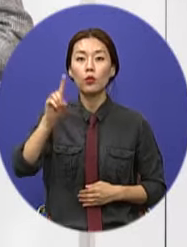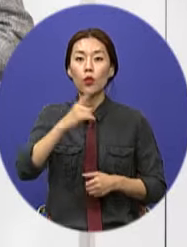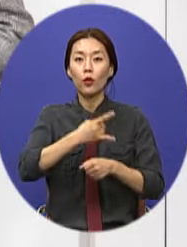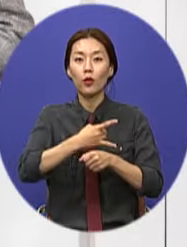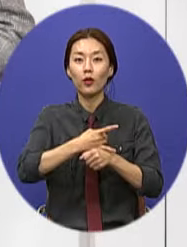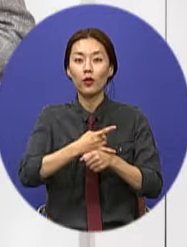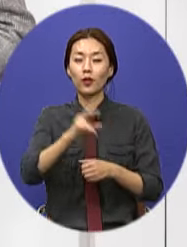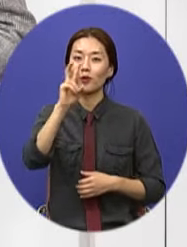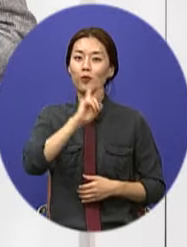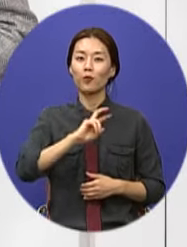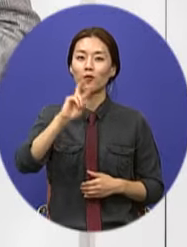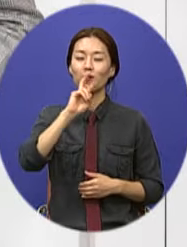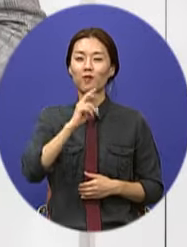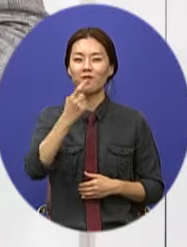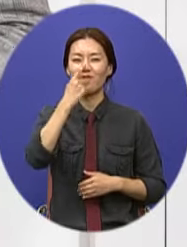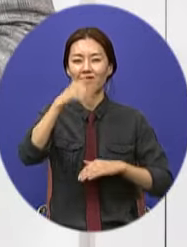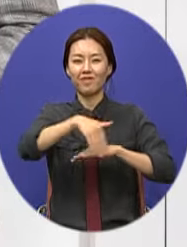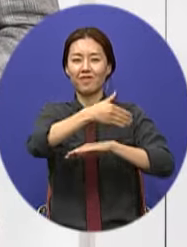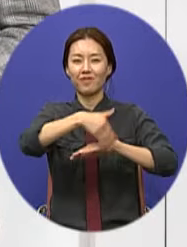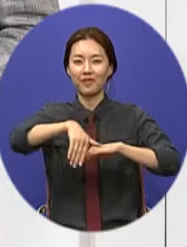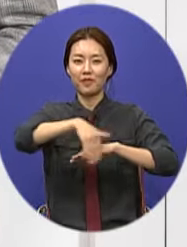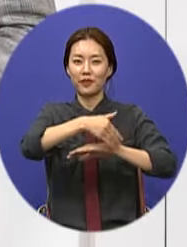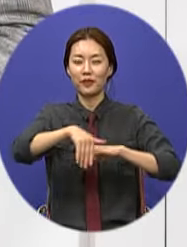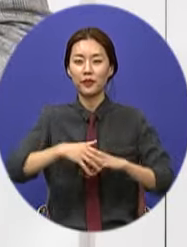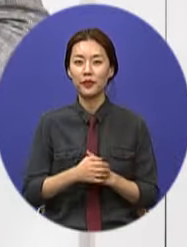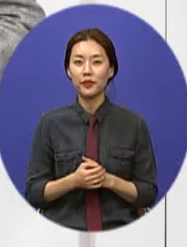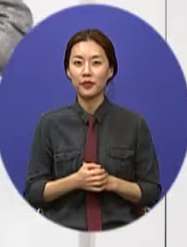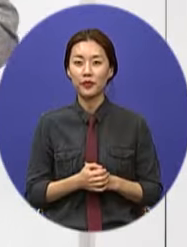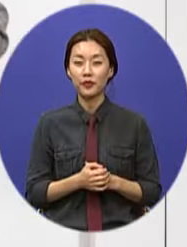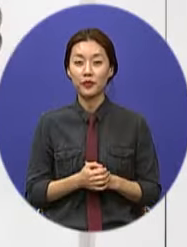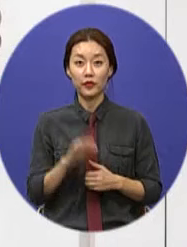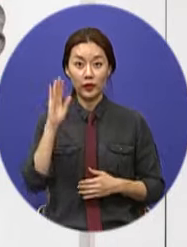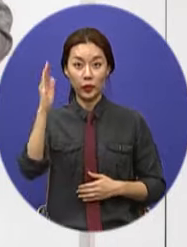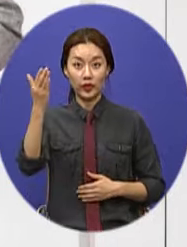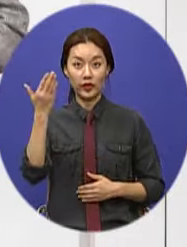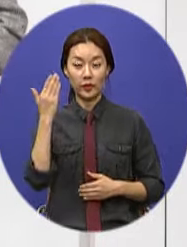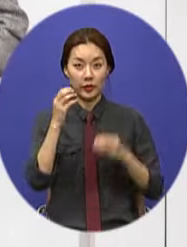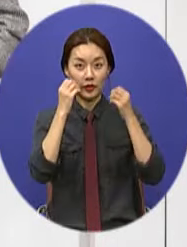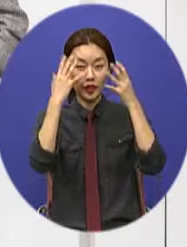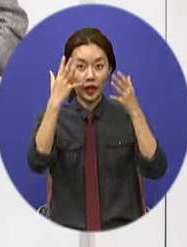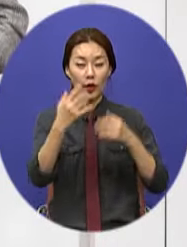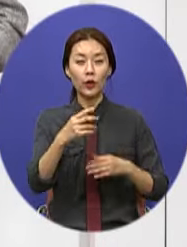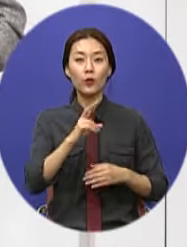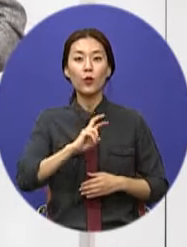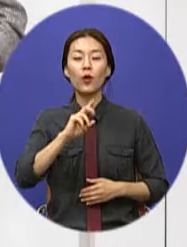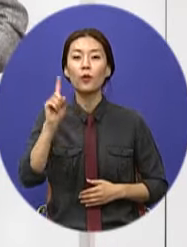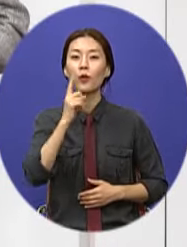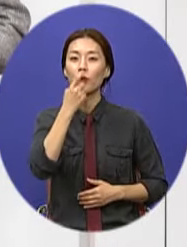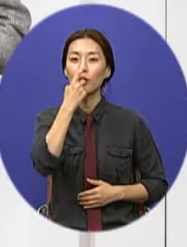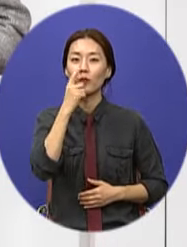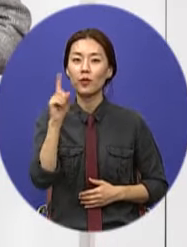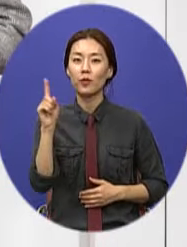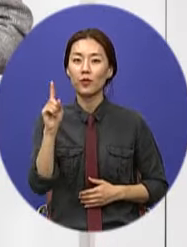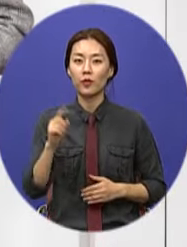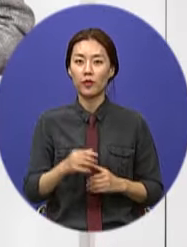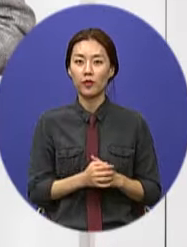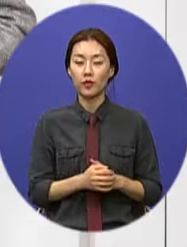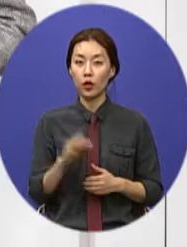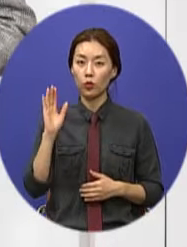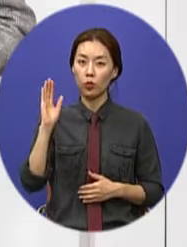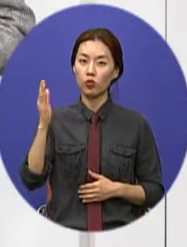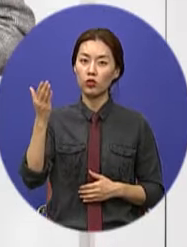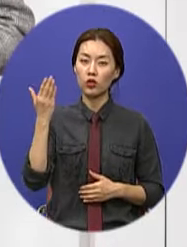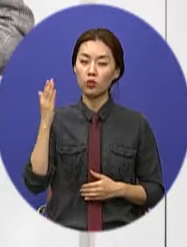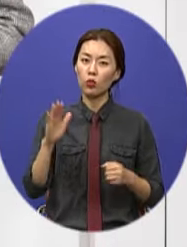거기 노래교실에 다니고 있어요. 노래교실. 예예. 요즘 저 새로 나온 노래 배운 거 있어요? 요즘